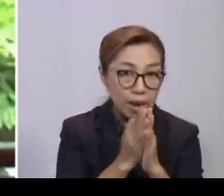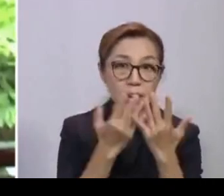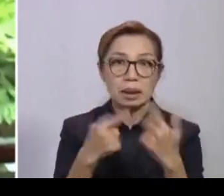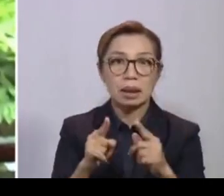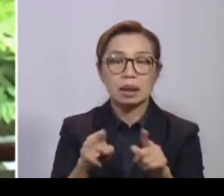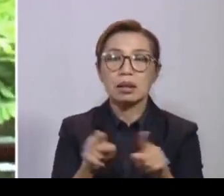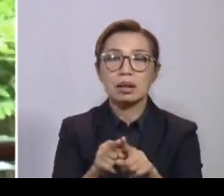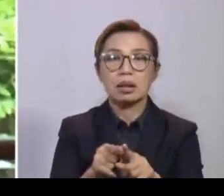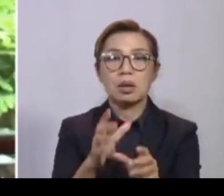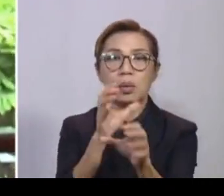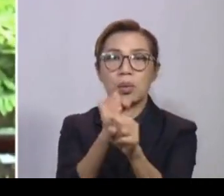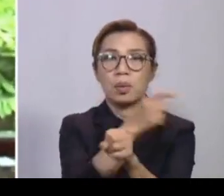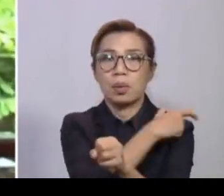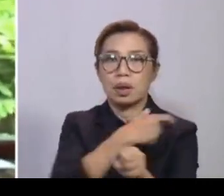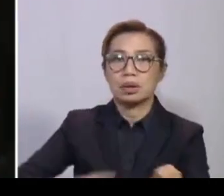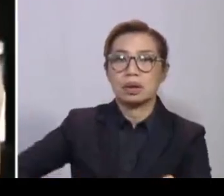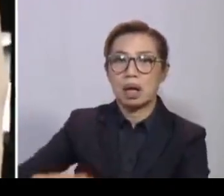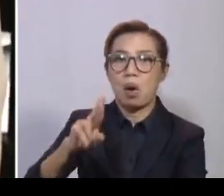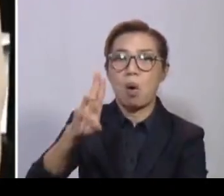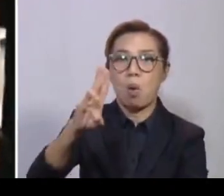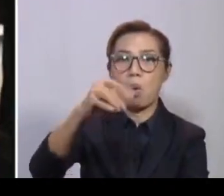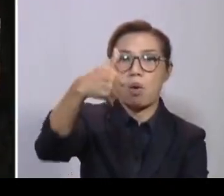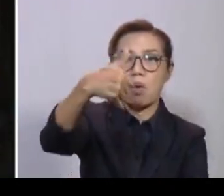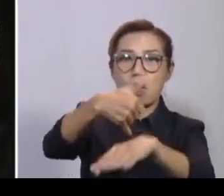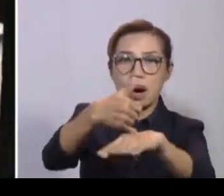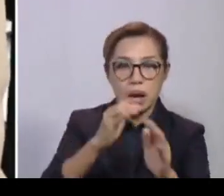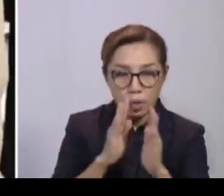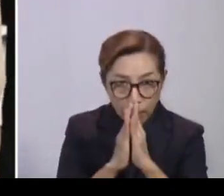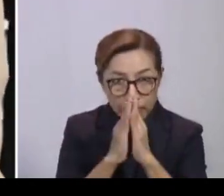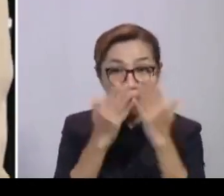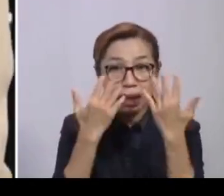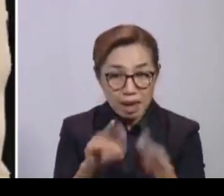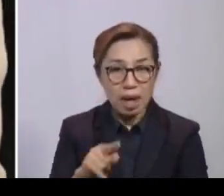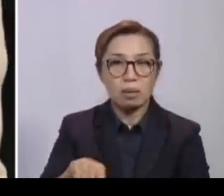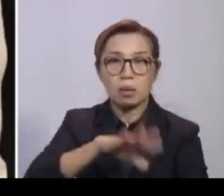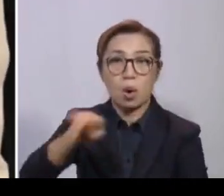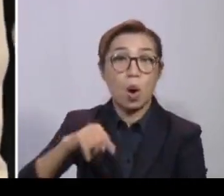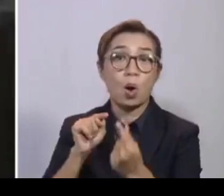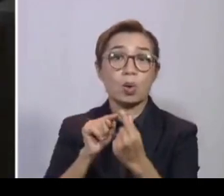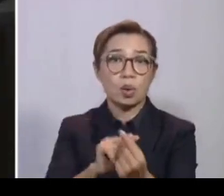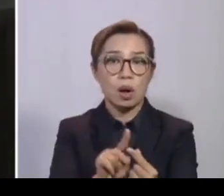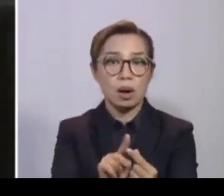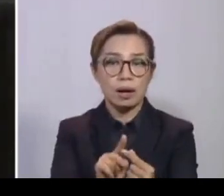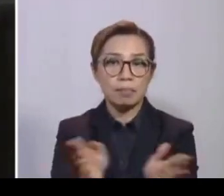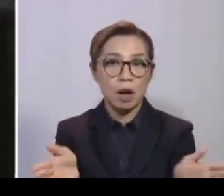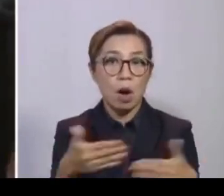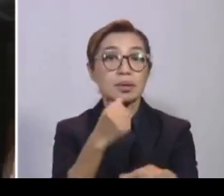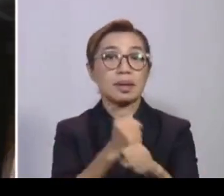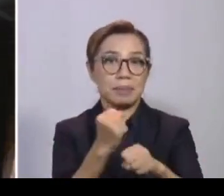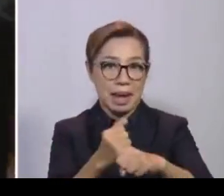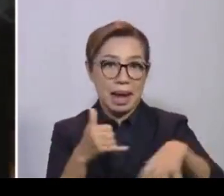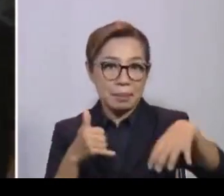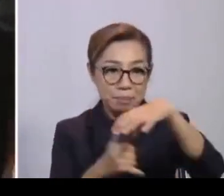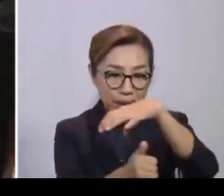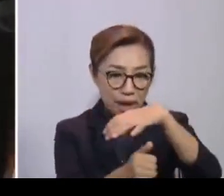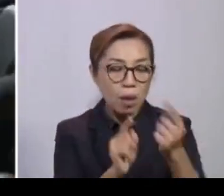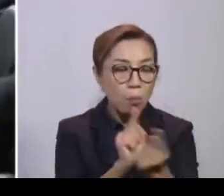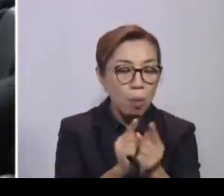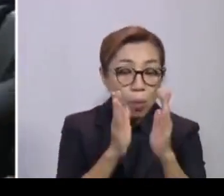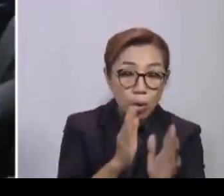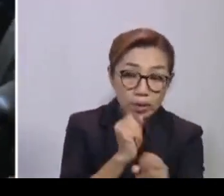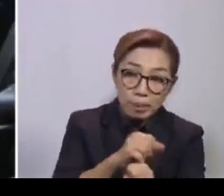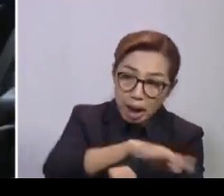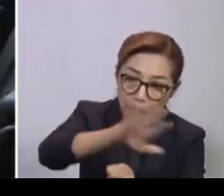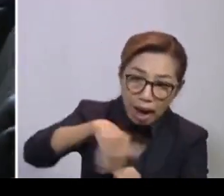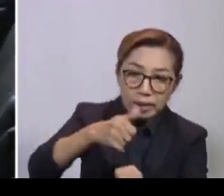พระบรมราชานุสาวรีย์ราชการที่ 6ค่ะหลังจากนั้นนะคะพลตำรวจเอกเพิ่มพูนได้เข้าไปที่ห้องทำงานพบปะพูดคุย